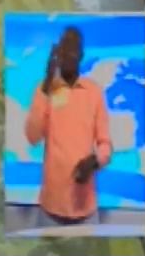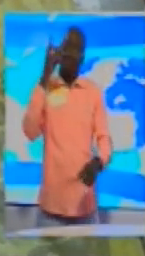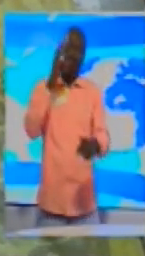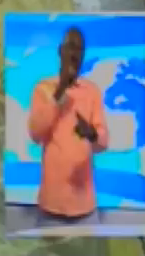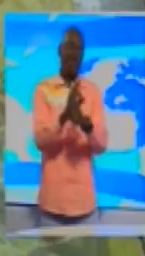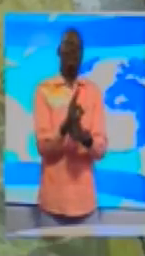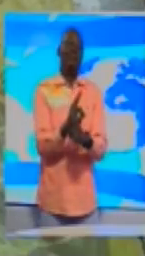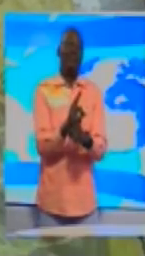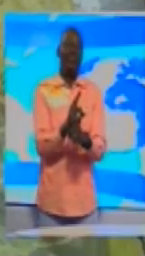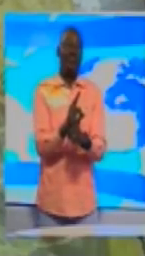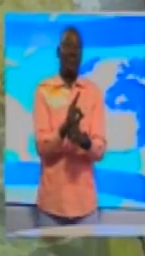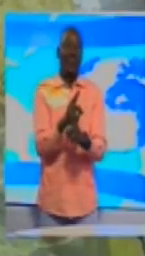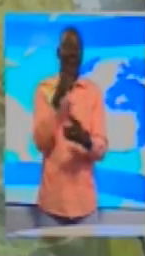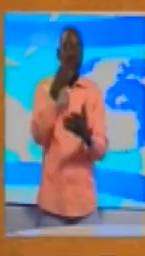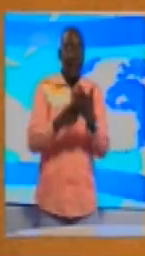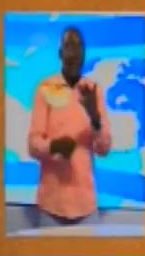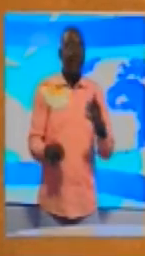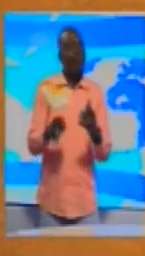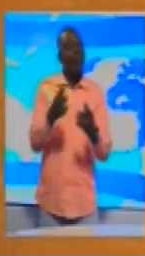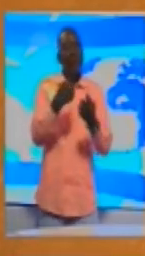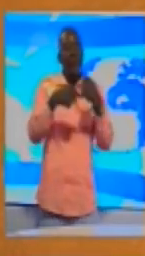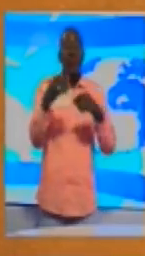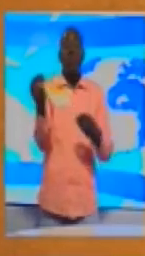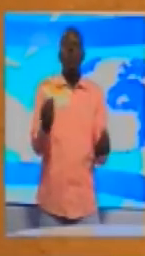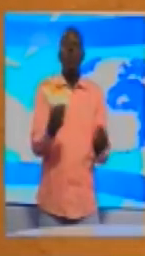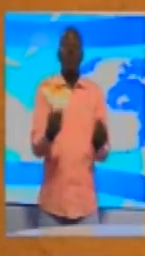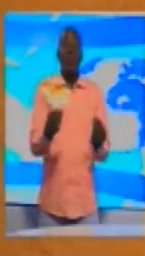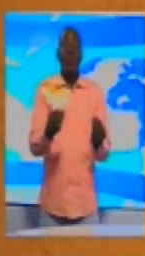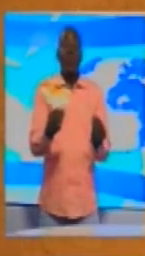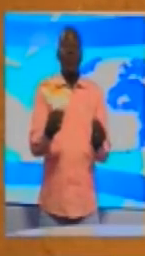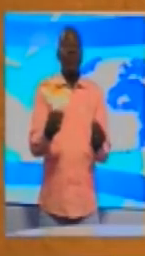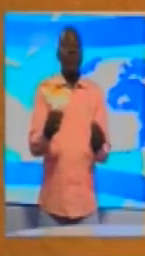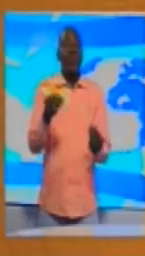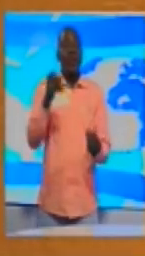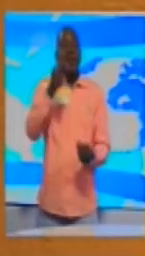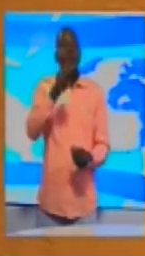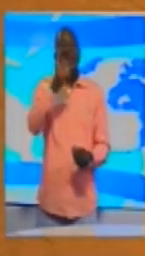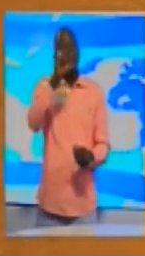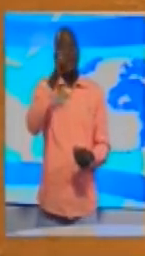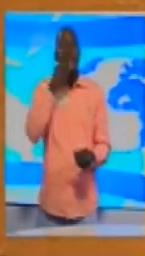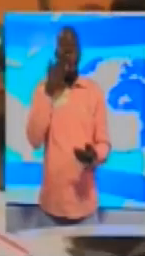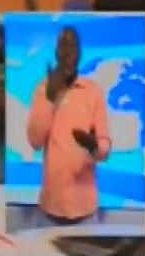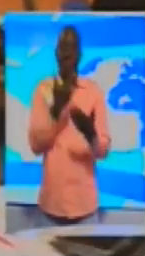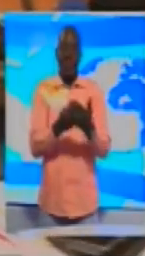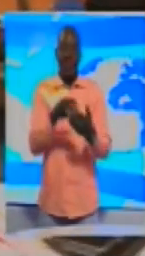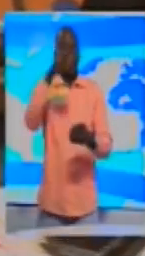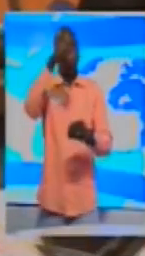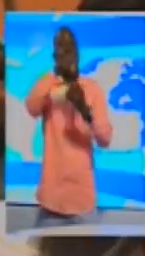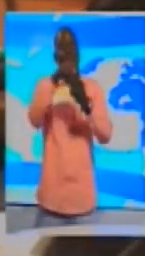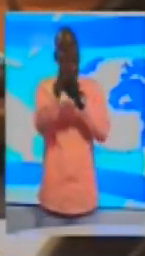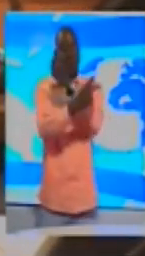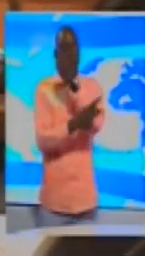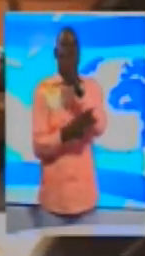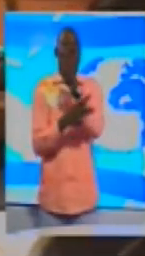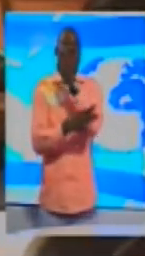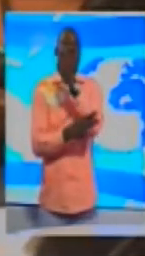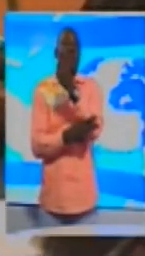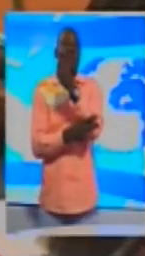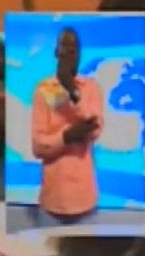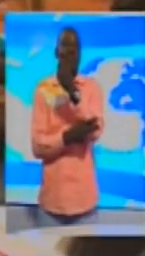exactitude quelle est son origine. Tout compte fait, le komboula est très apprécié dans la province du Kuritenga.